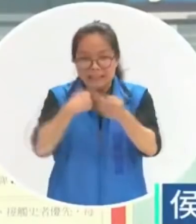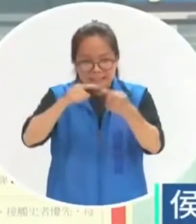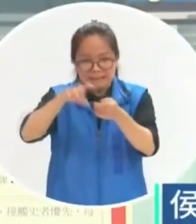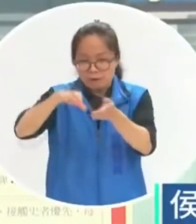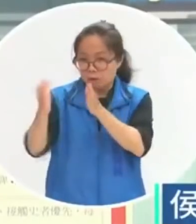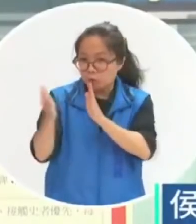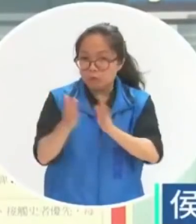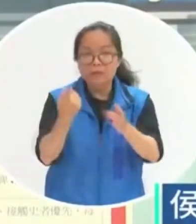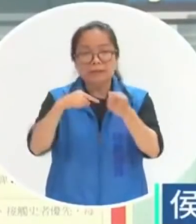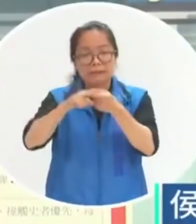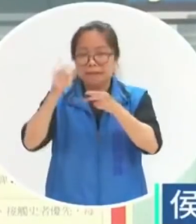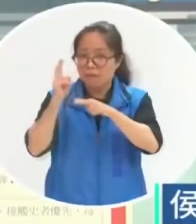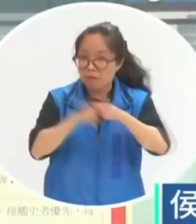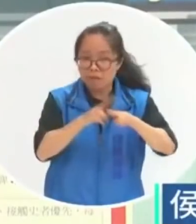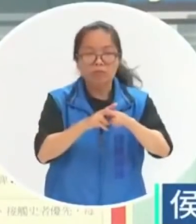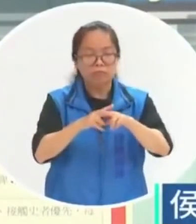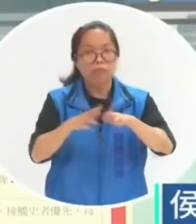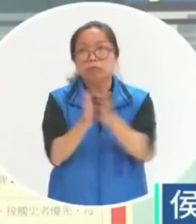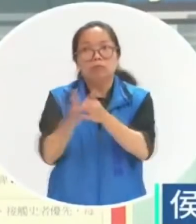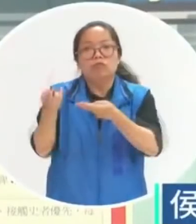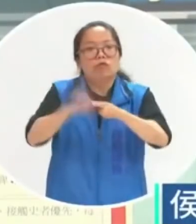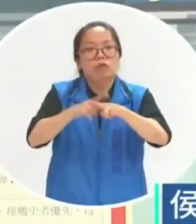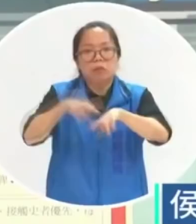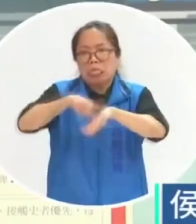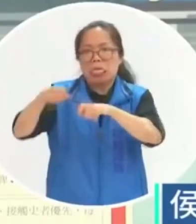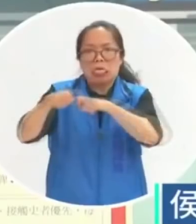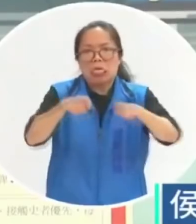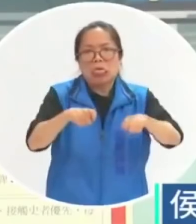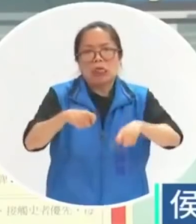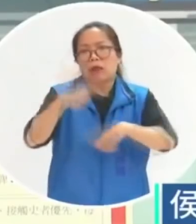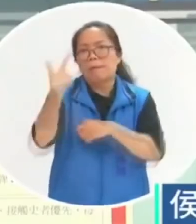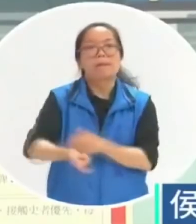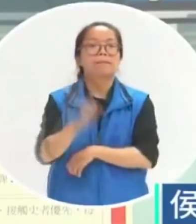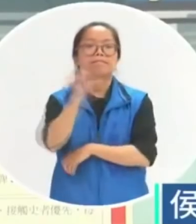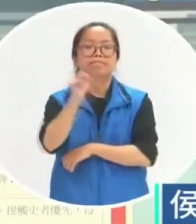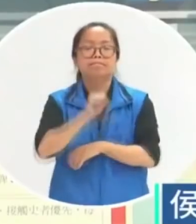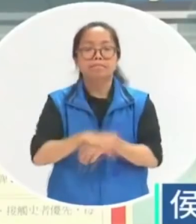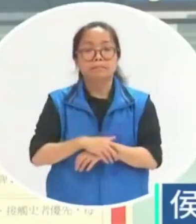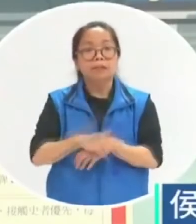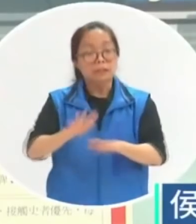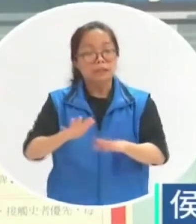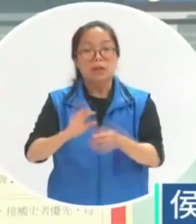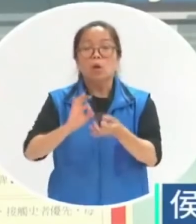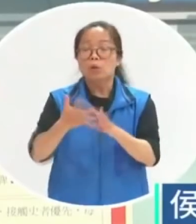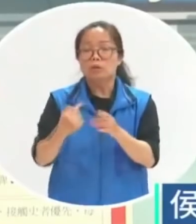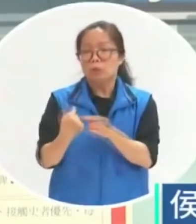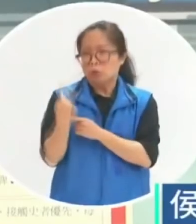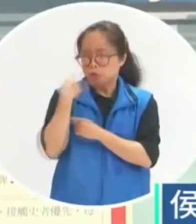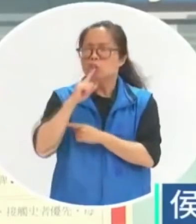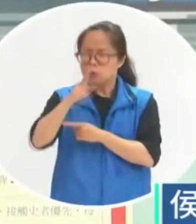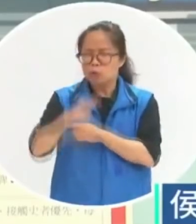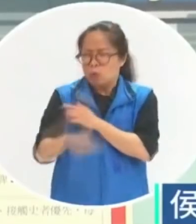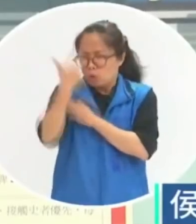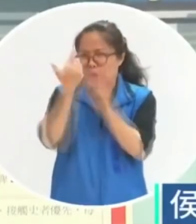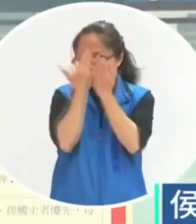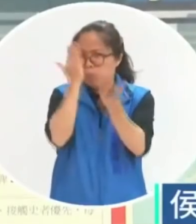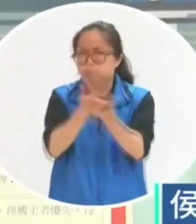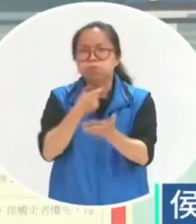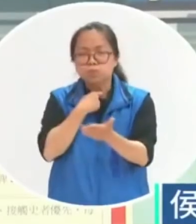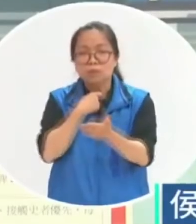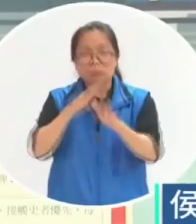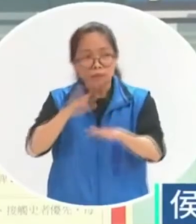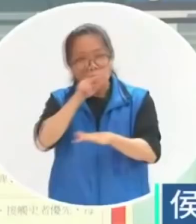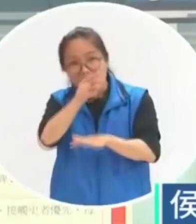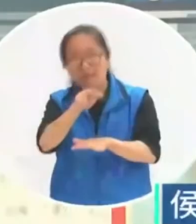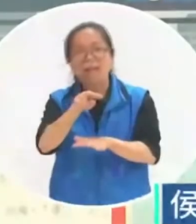理该封就要封，绝对不能等待。所以今天为什么我在昨天就强烈说要赶快停课，今天一